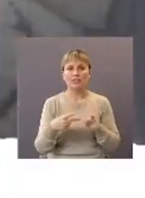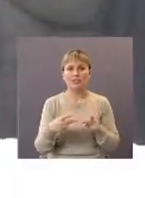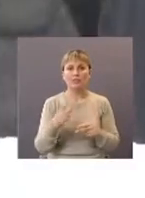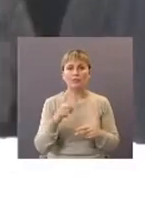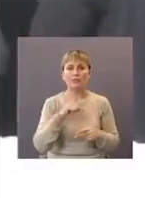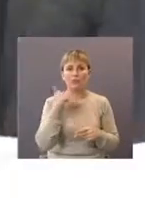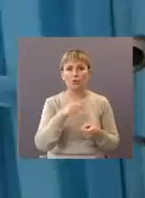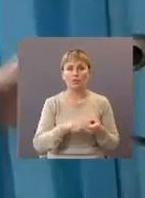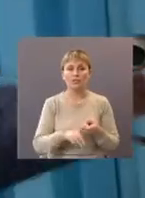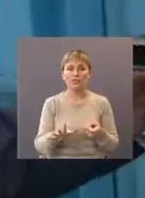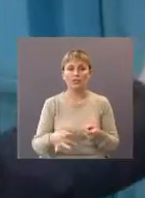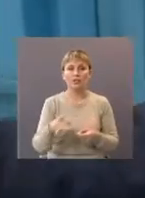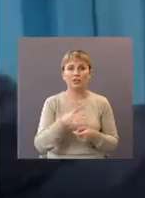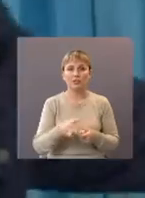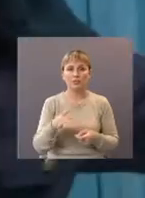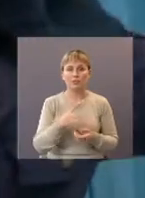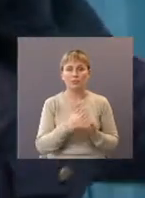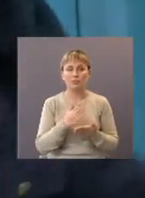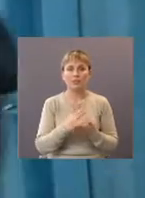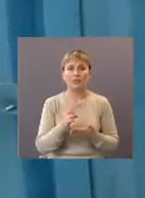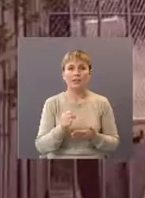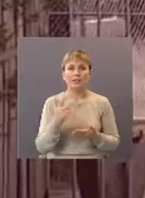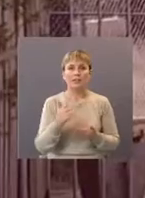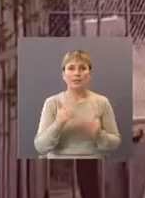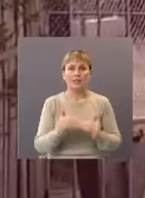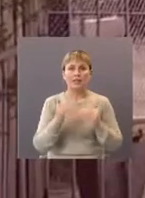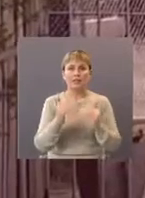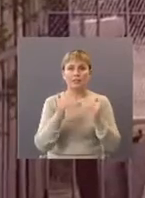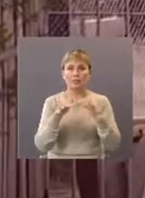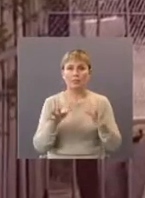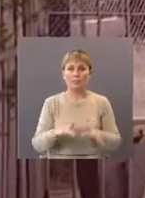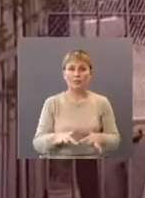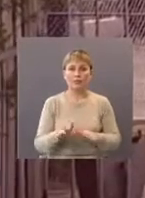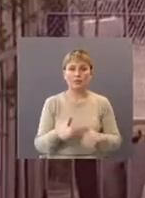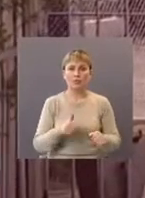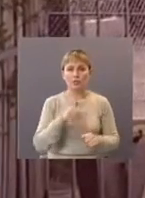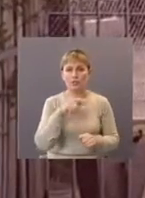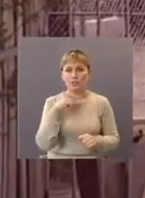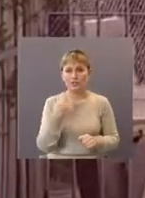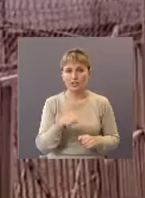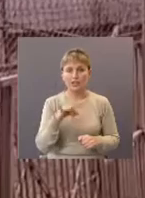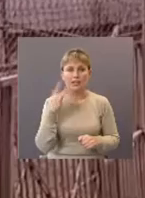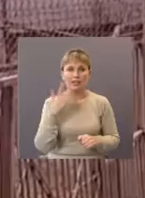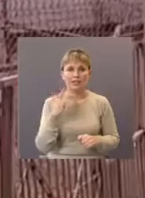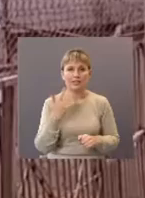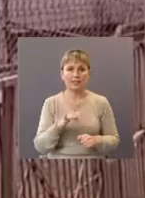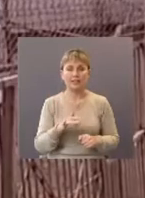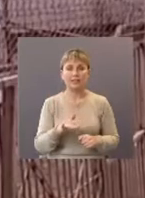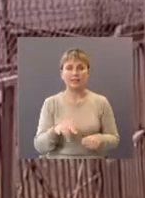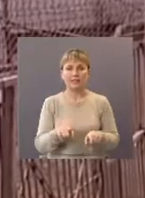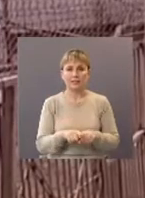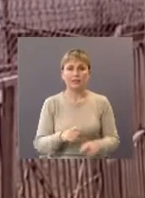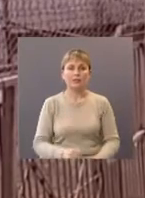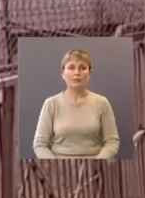первые годы независимости республика располагалась на 3-й строчке рейтинга, вслед за США и Россией. Таковы плоды гуманизации